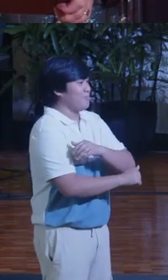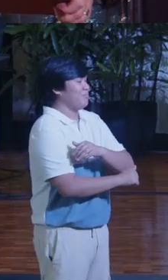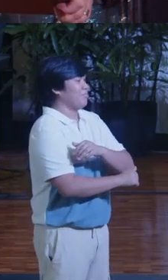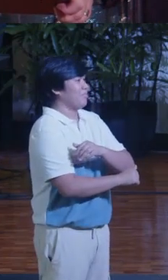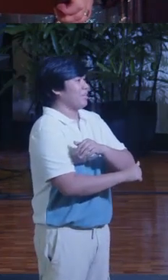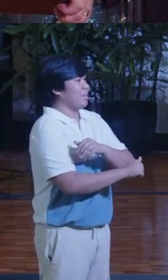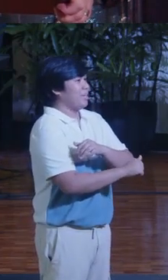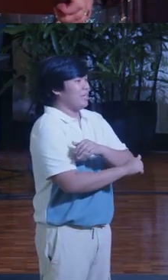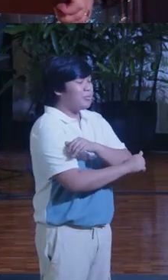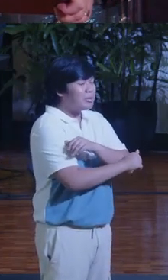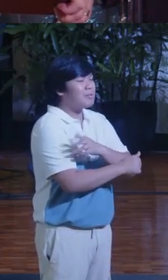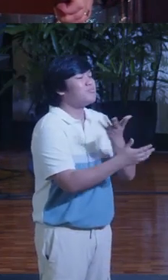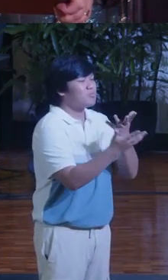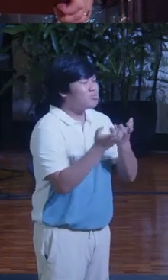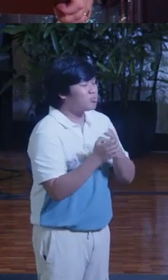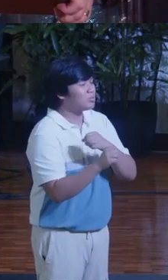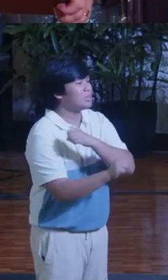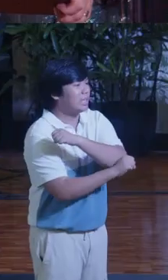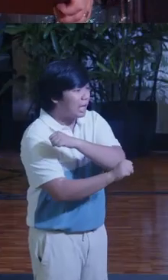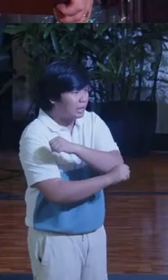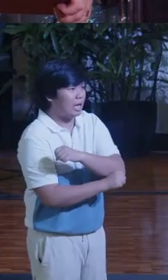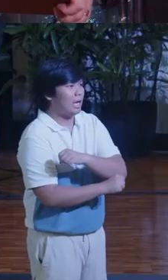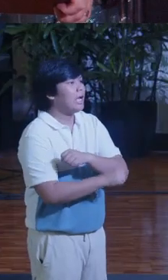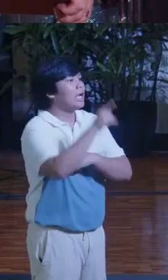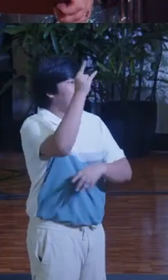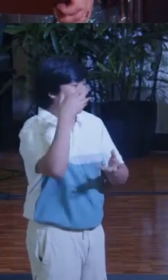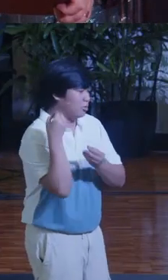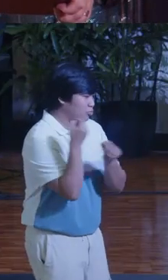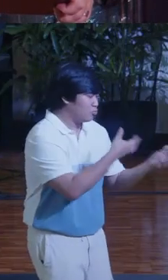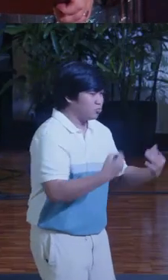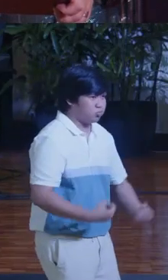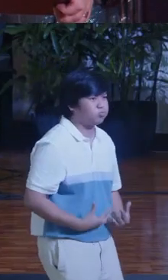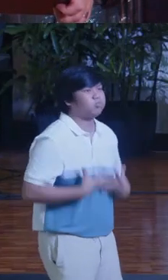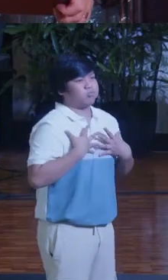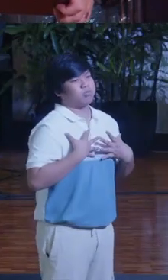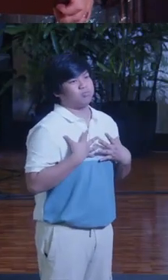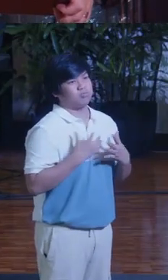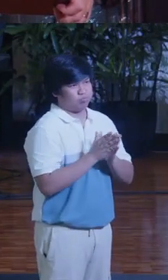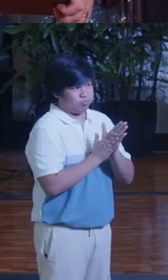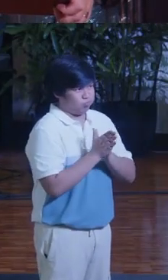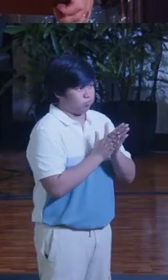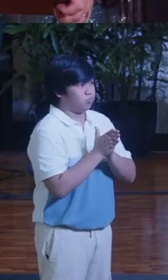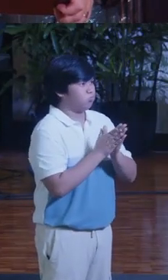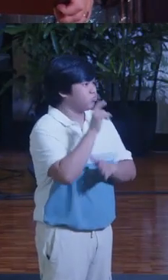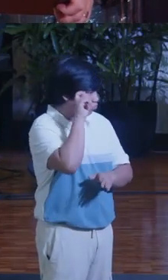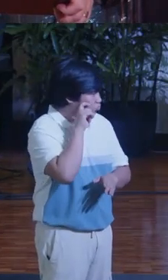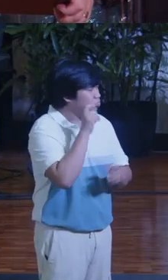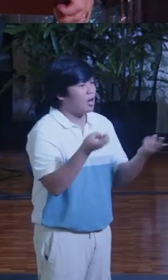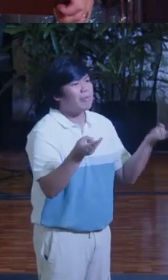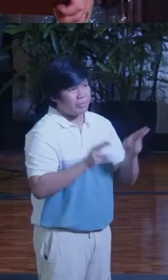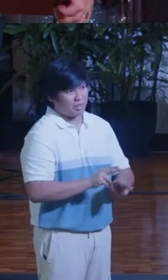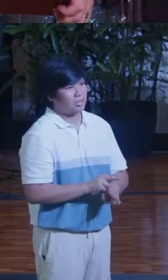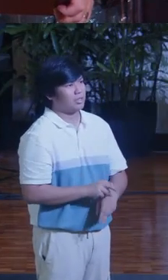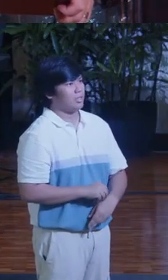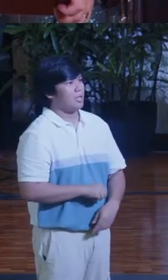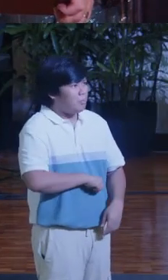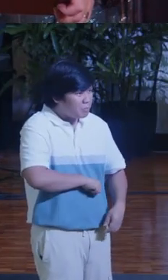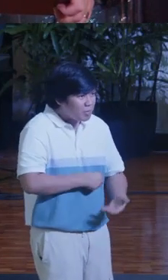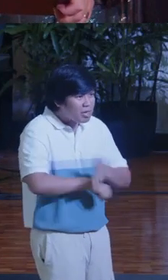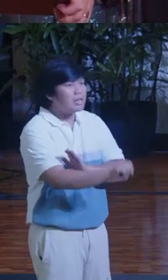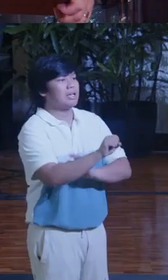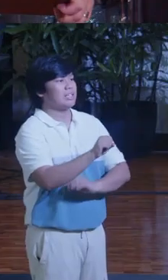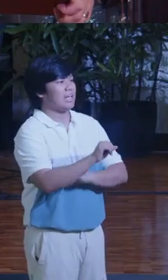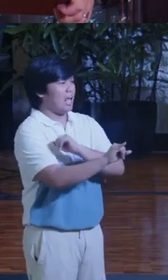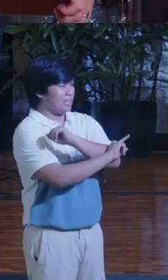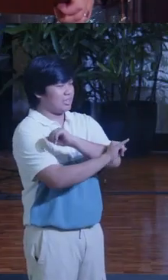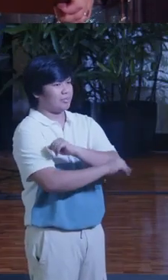desire for each other at binuhay ng Panginoon ang kanilang mga katawan. Shall I indeed bear a child now that